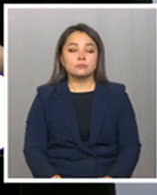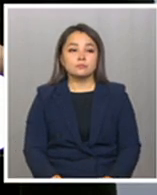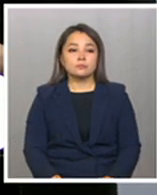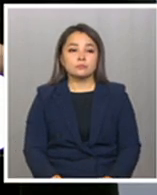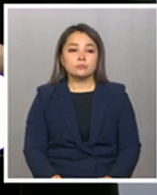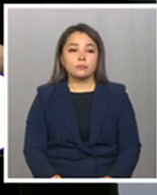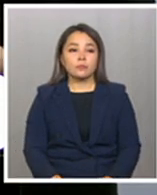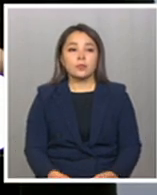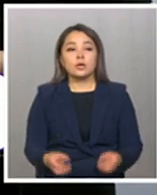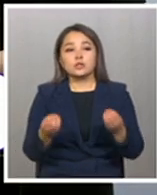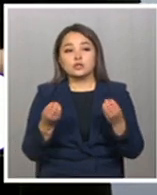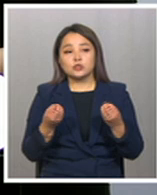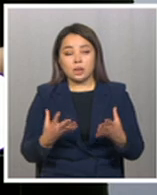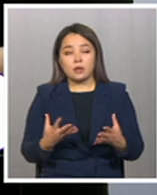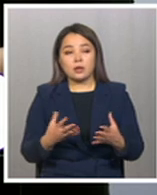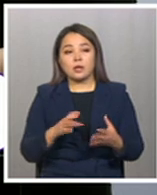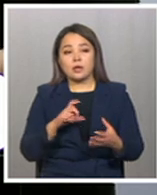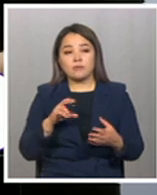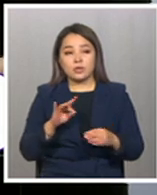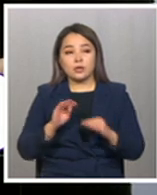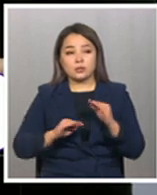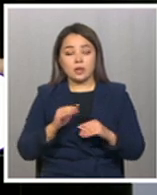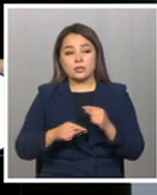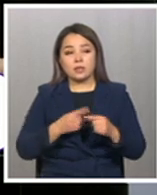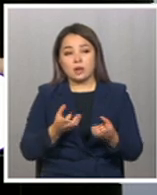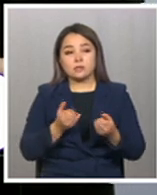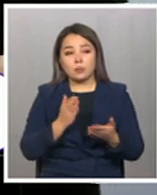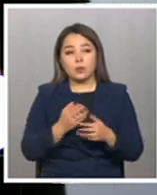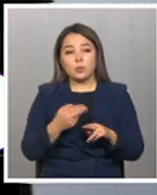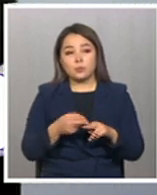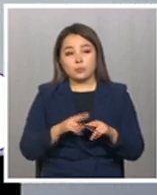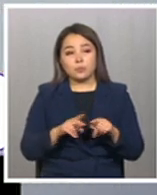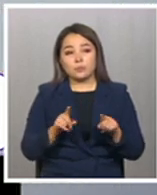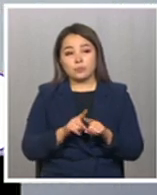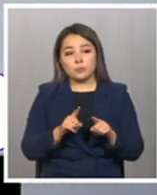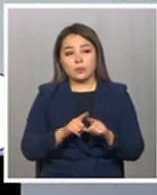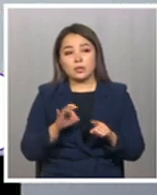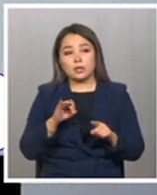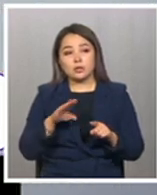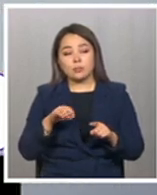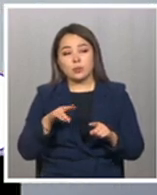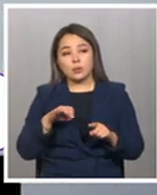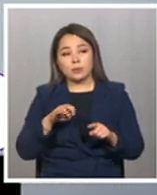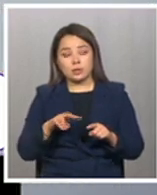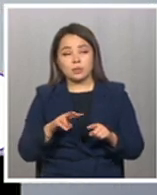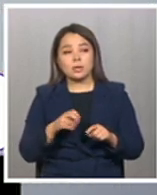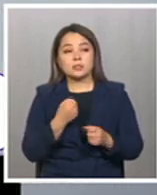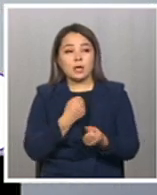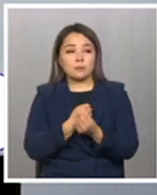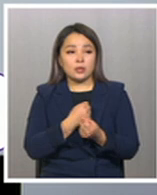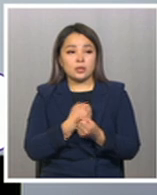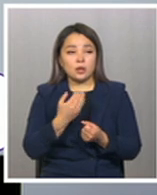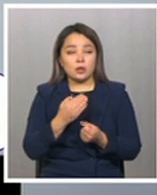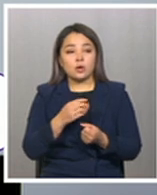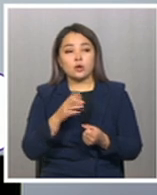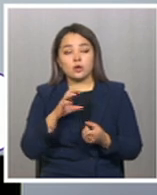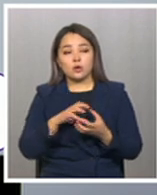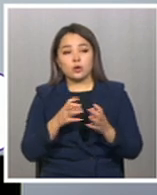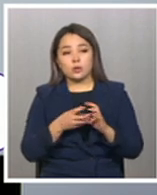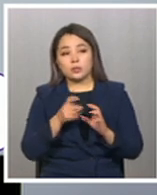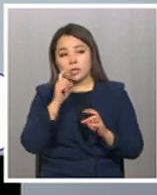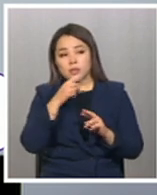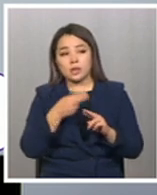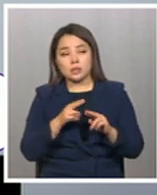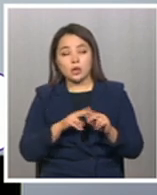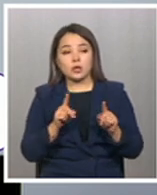Жай эфирлердің келесі алынуына тоқталайық. Бұл жерде изопропил спирті күкірт қышқылы катализатор